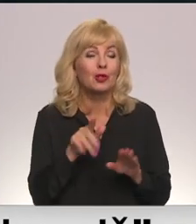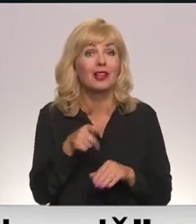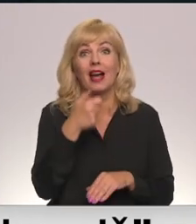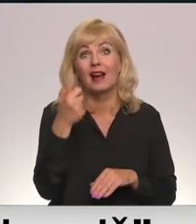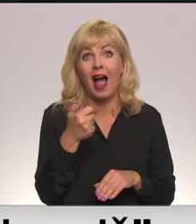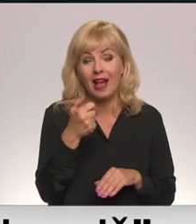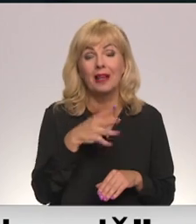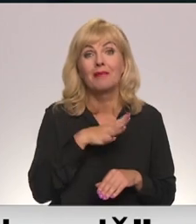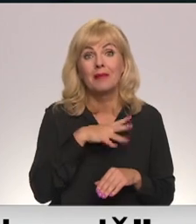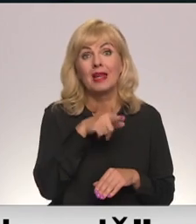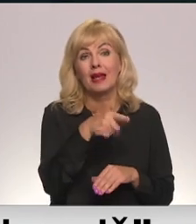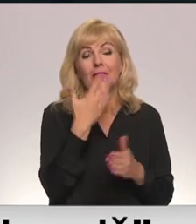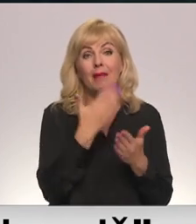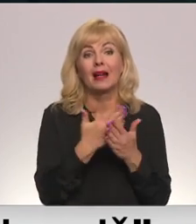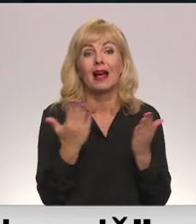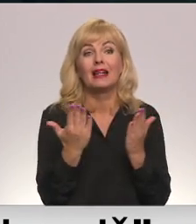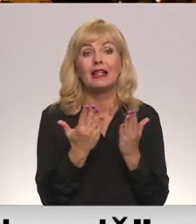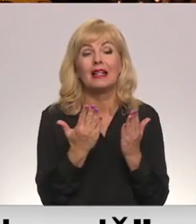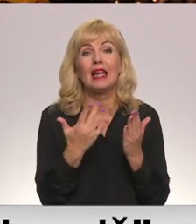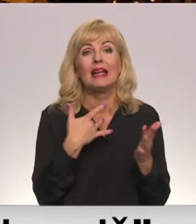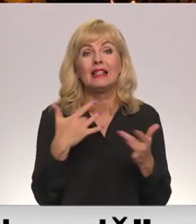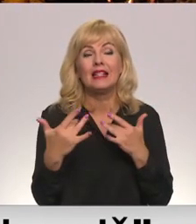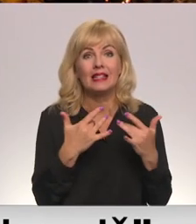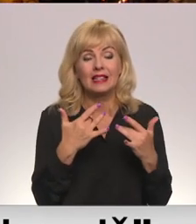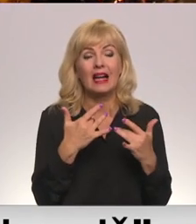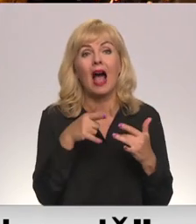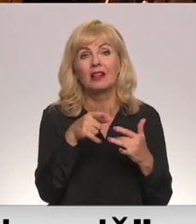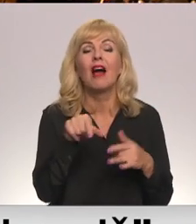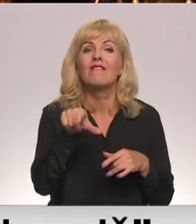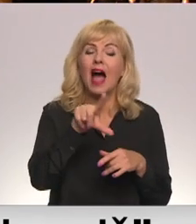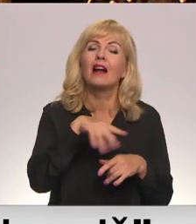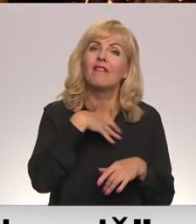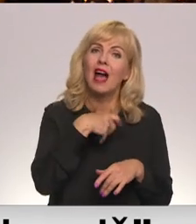kuriem arī izrādē. Vairāk tādas izrādes vajag taisīt.